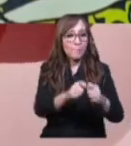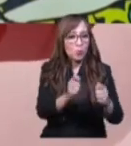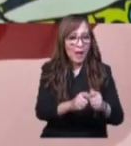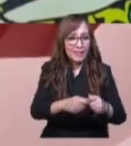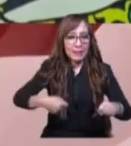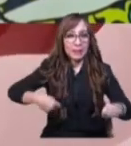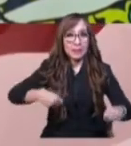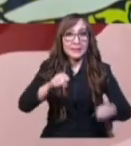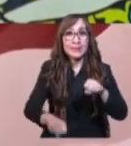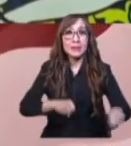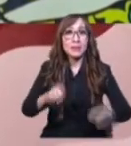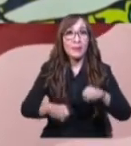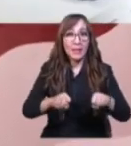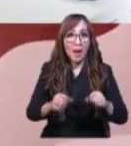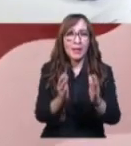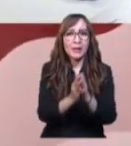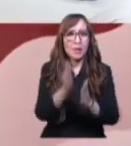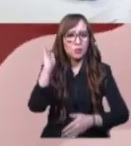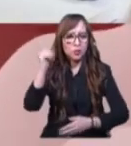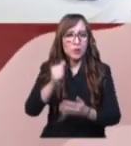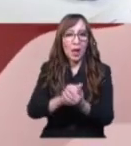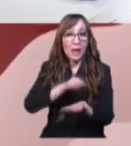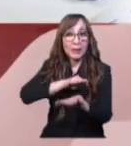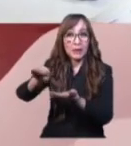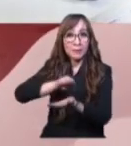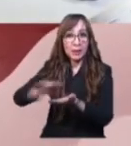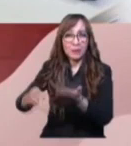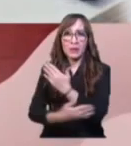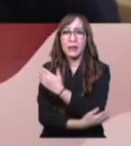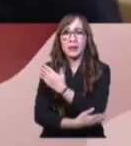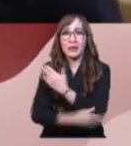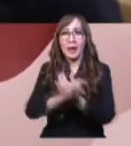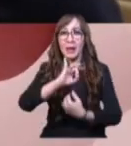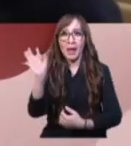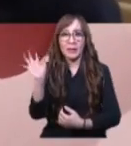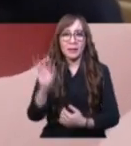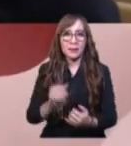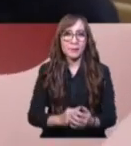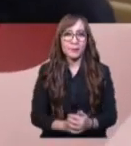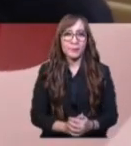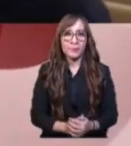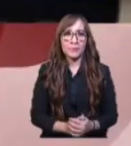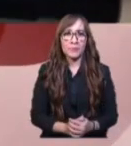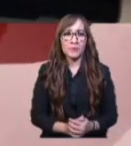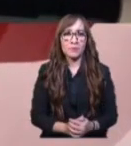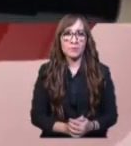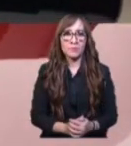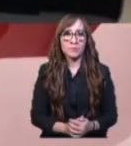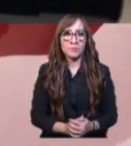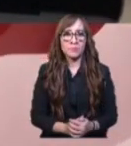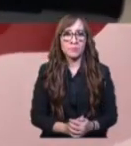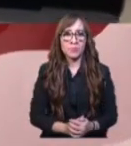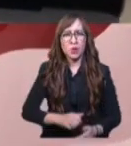bahkan sudah ekspor ke negara-negara lain. Nah, dan yang pasti sih udah banyak ya,